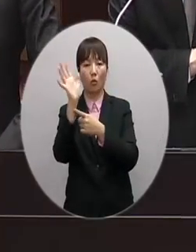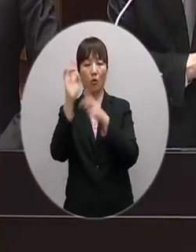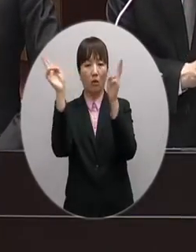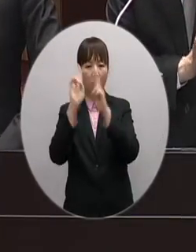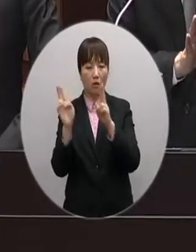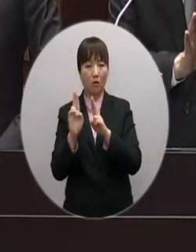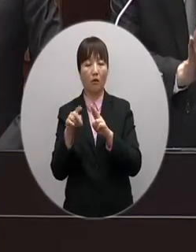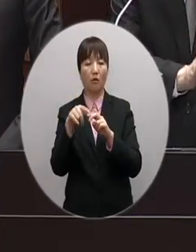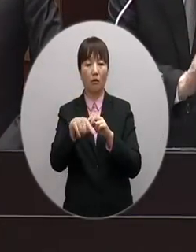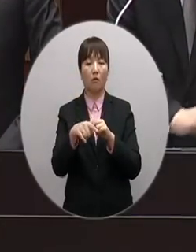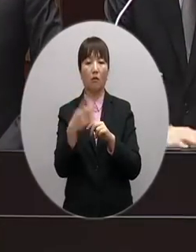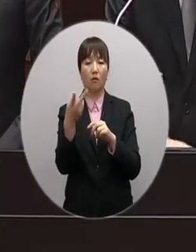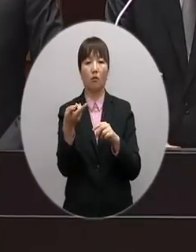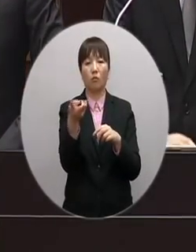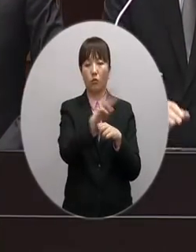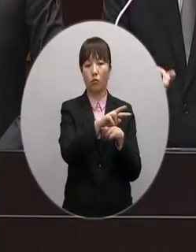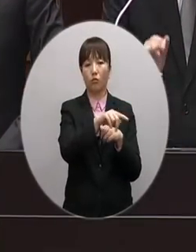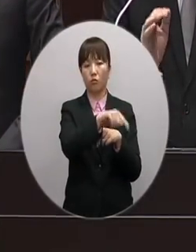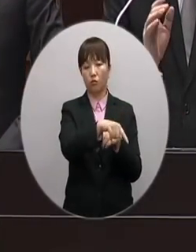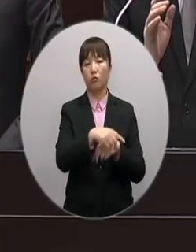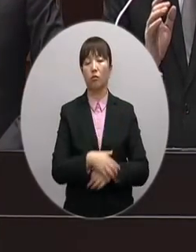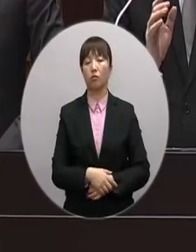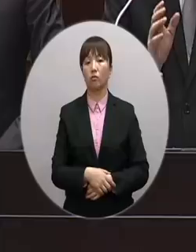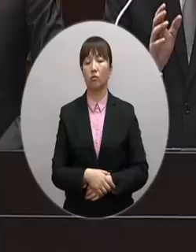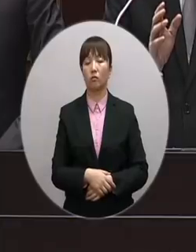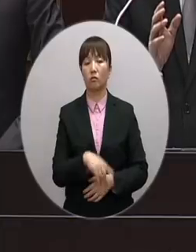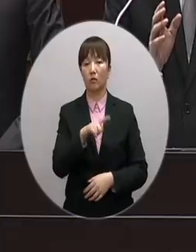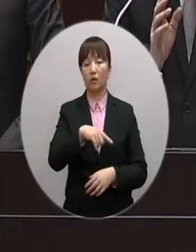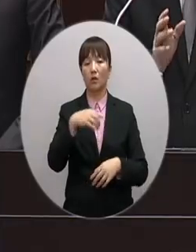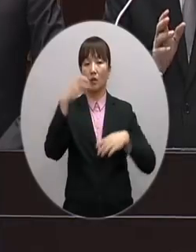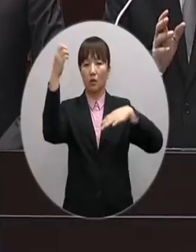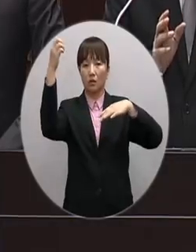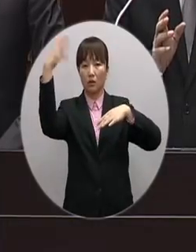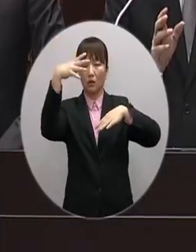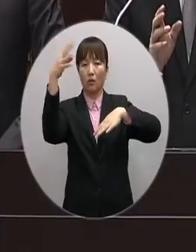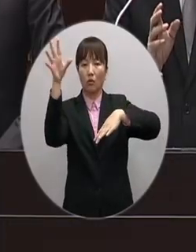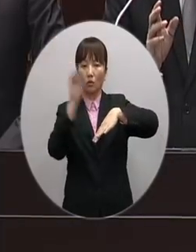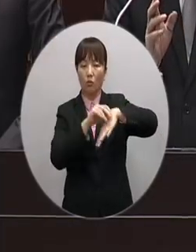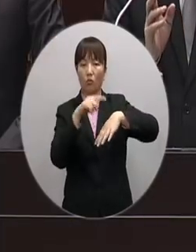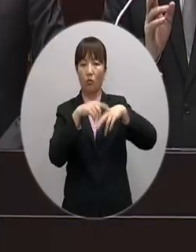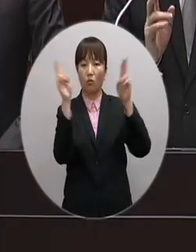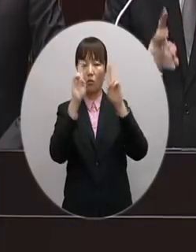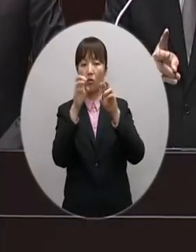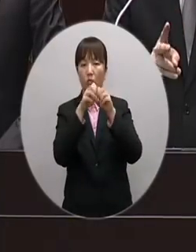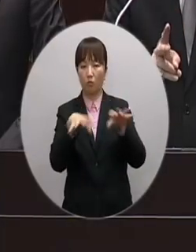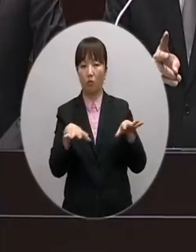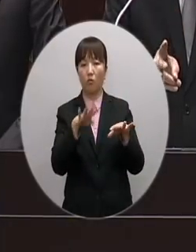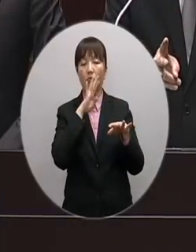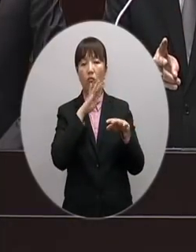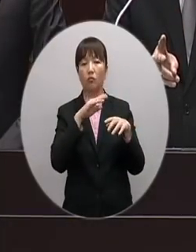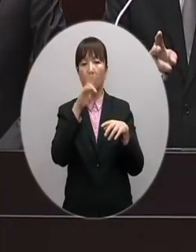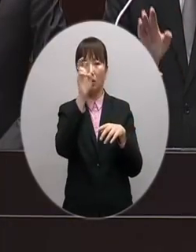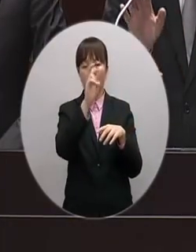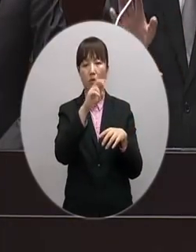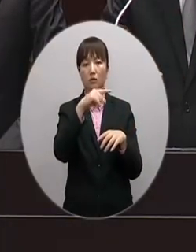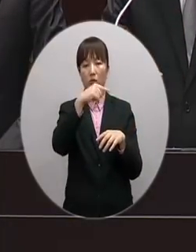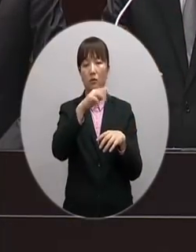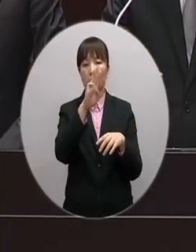再生能源发电来供应了。那目前太阳能发电，我们目标是